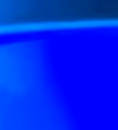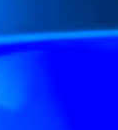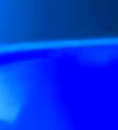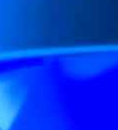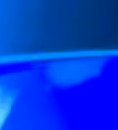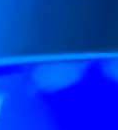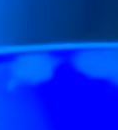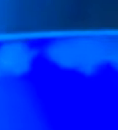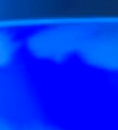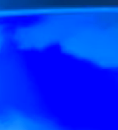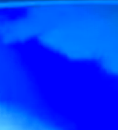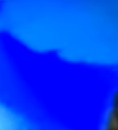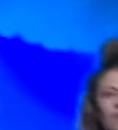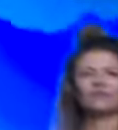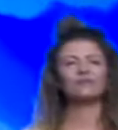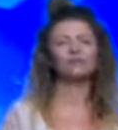kocham znów.